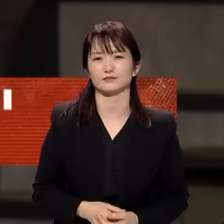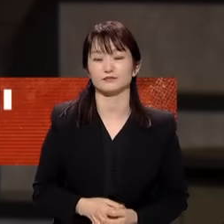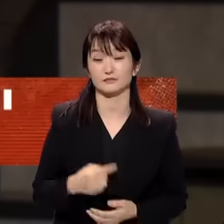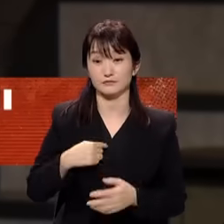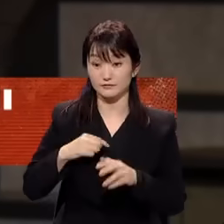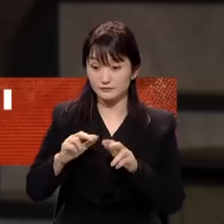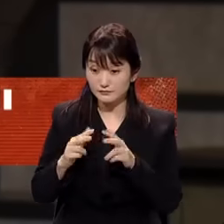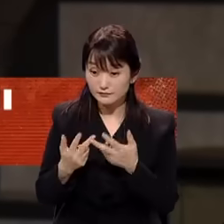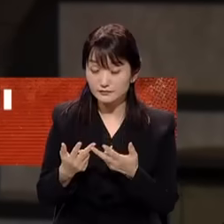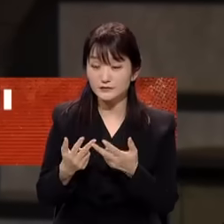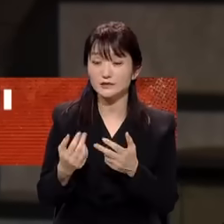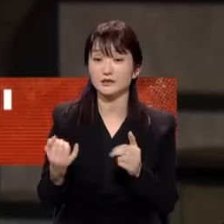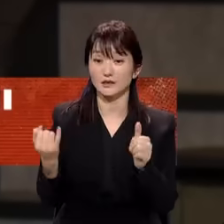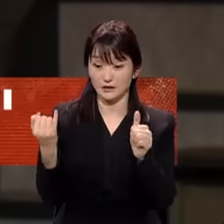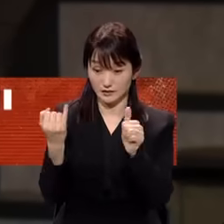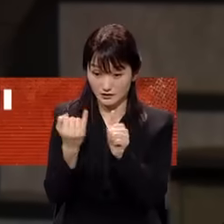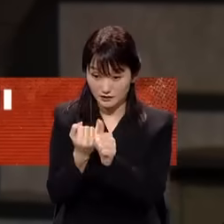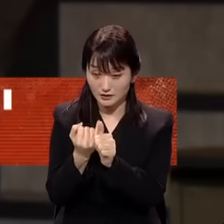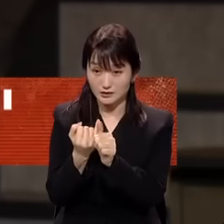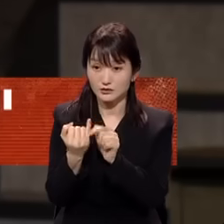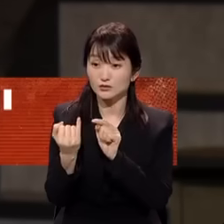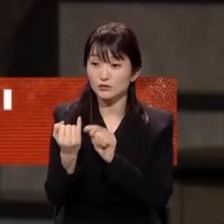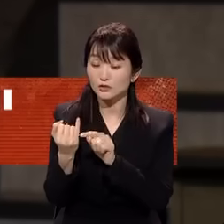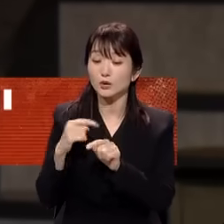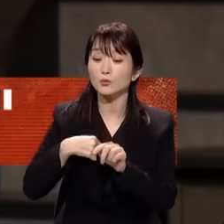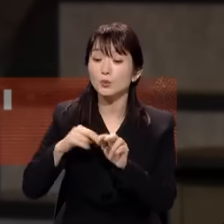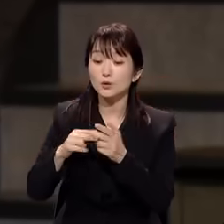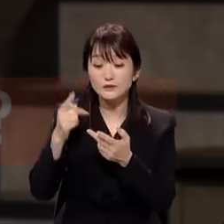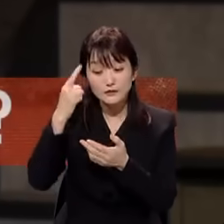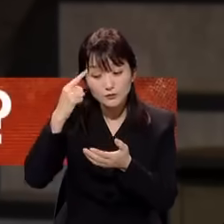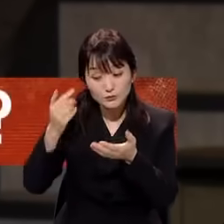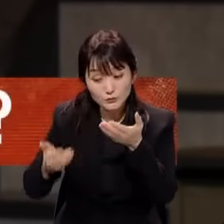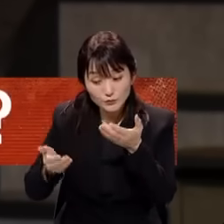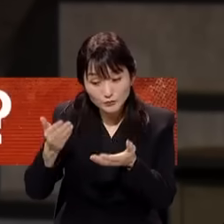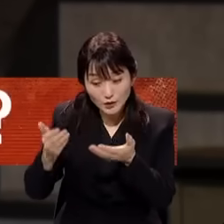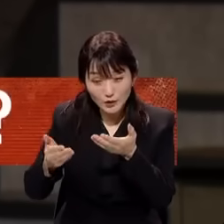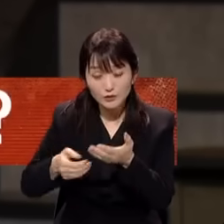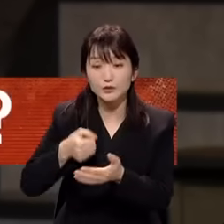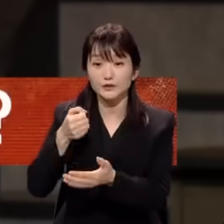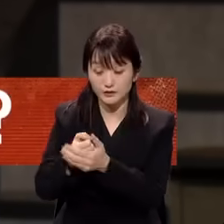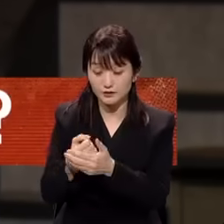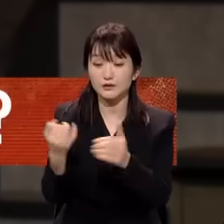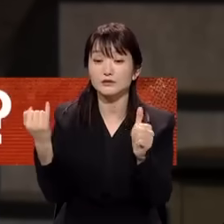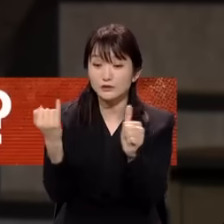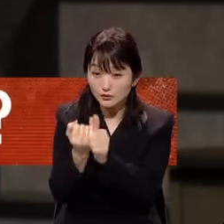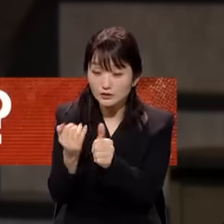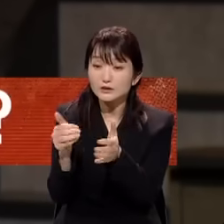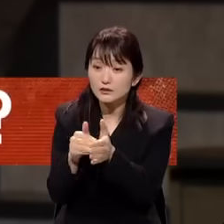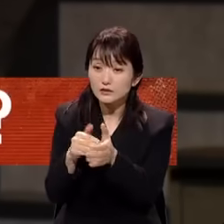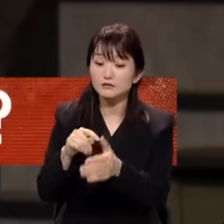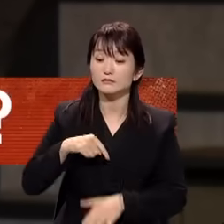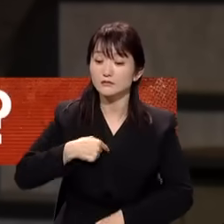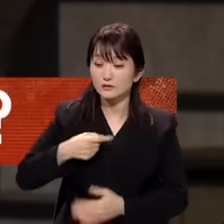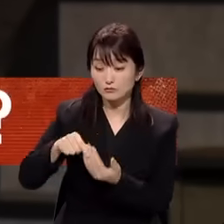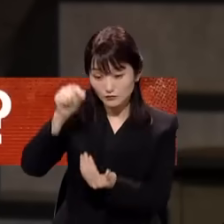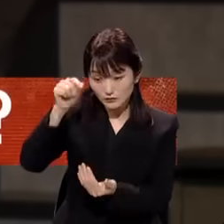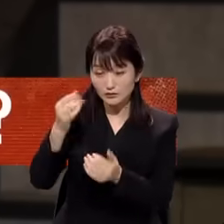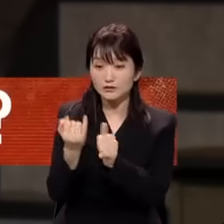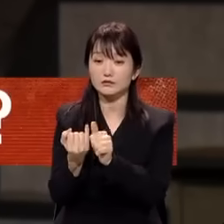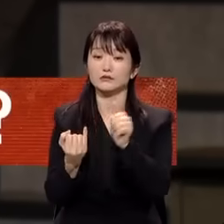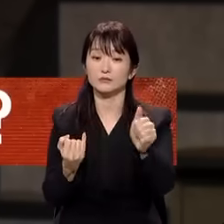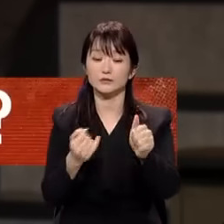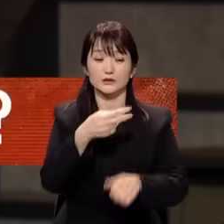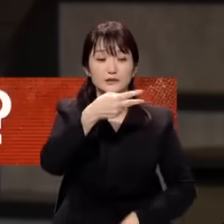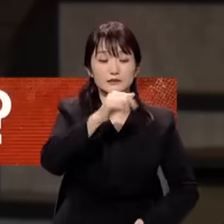본인의 어떤 그 결혼이라고 하는 것은 본인이 판단해서 결혼을 갖다가 한 것이니까 그렇게 해서 자기가 선택을 한 남편